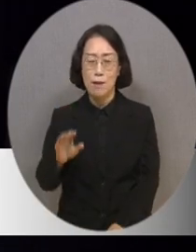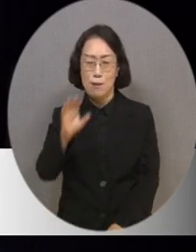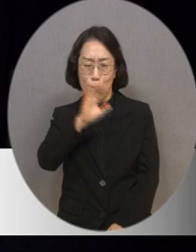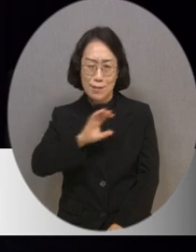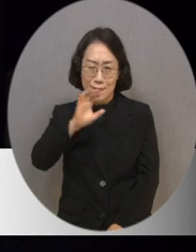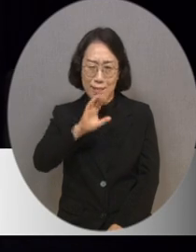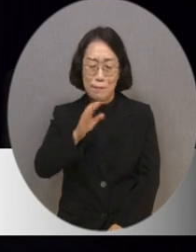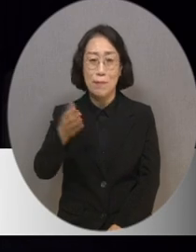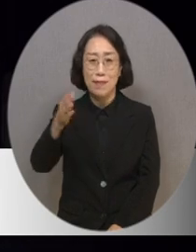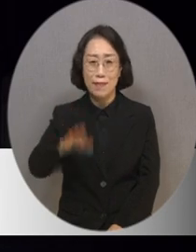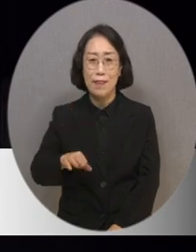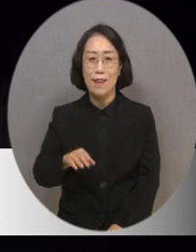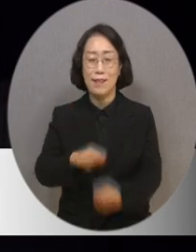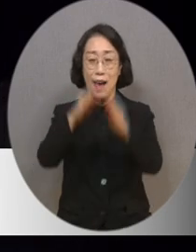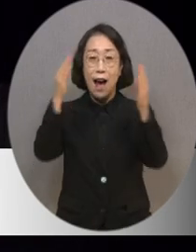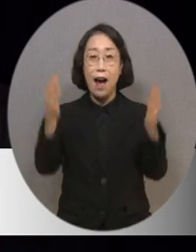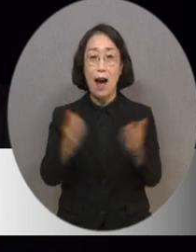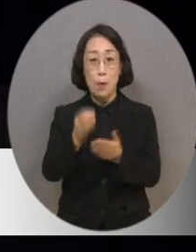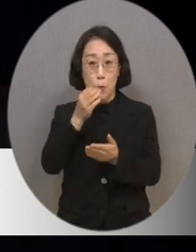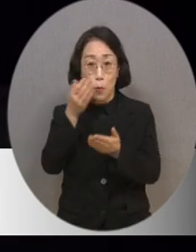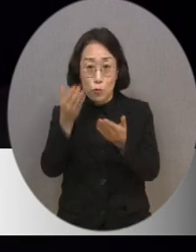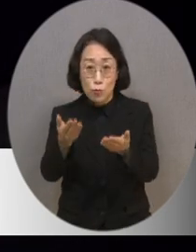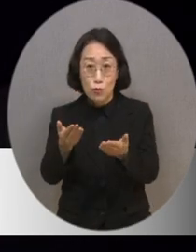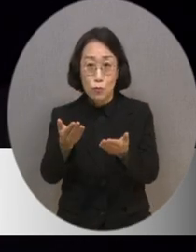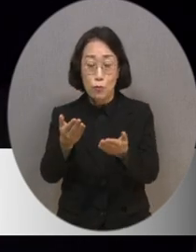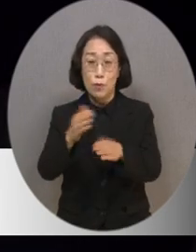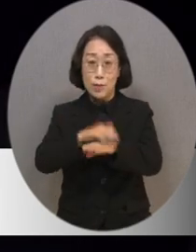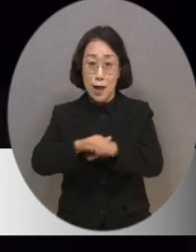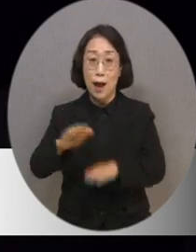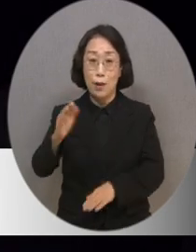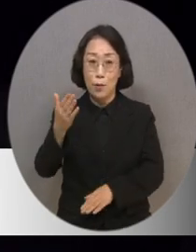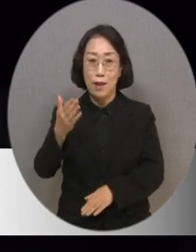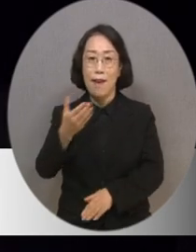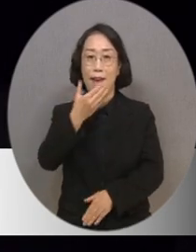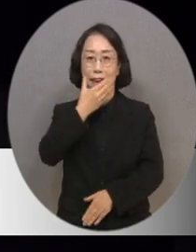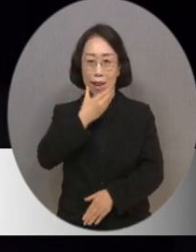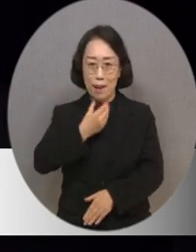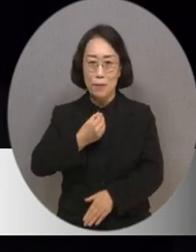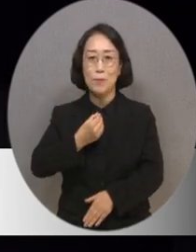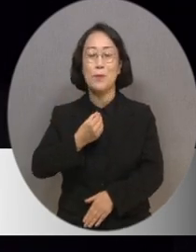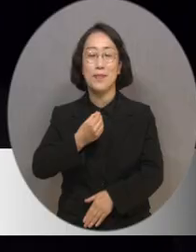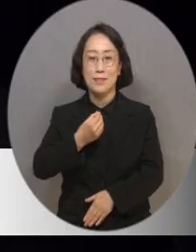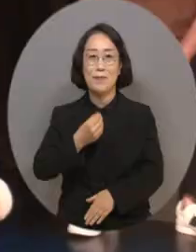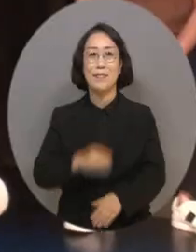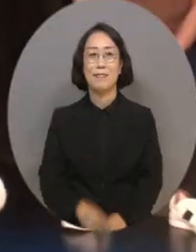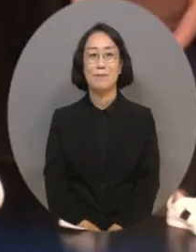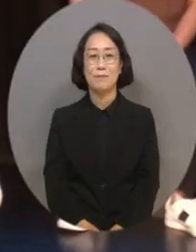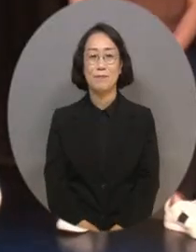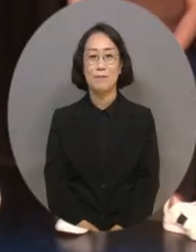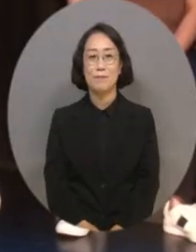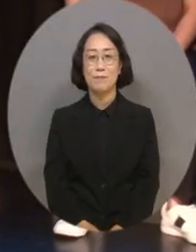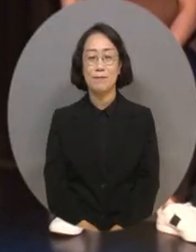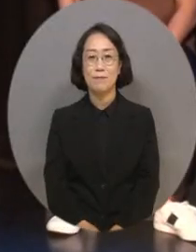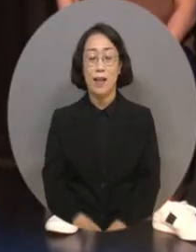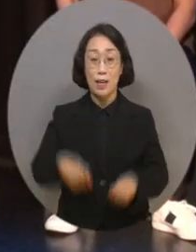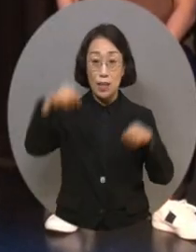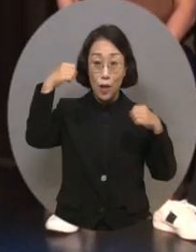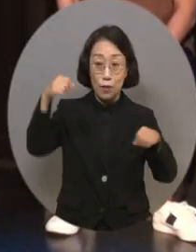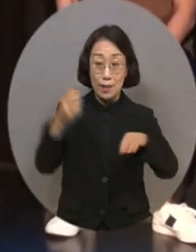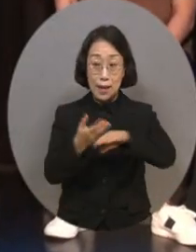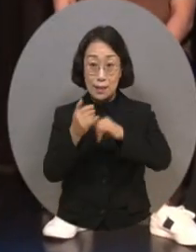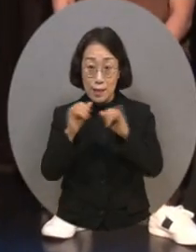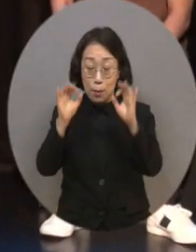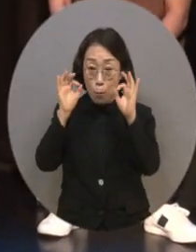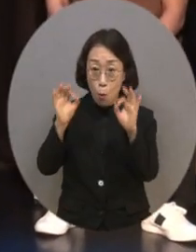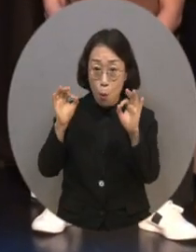만들었는데 네, 그 모습을 다 보여드릴 수 있었던 것 같아서 정말 행복한 시간이었던 것 같습니다. 무대에서 다른 연기자의